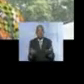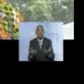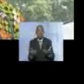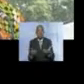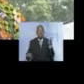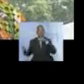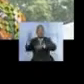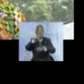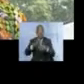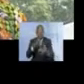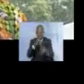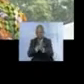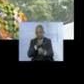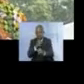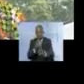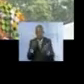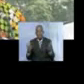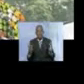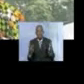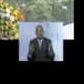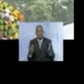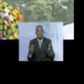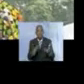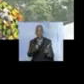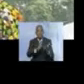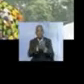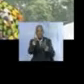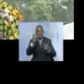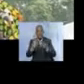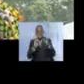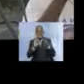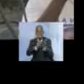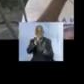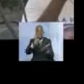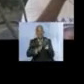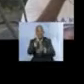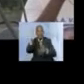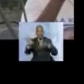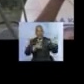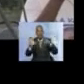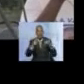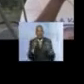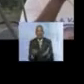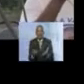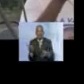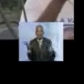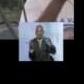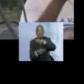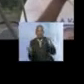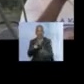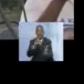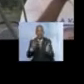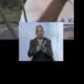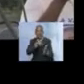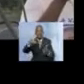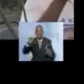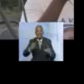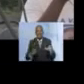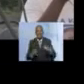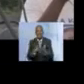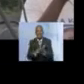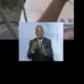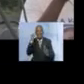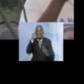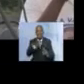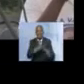de la mystique. Et nous serions évidemment satisfaits. La porte-parole des élèves Koulibaly Geneviève